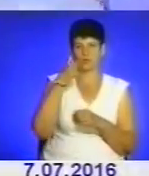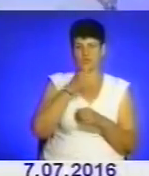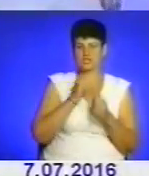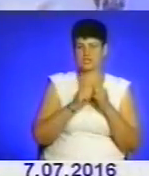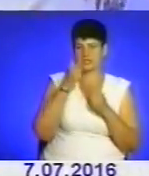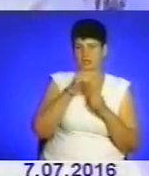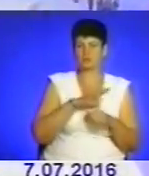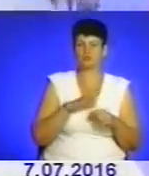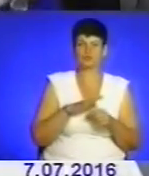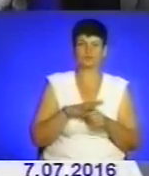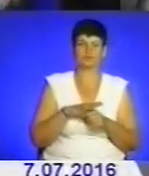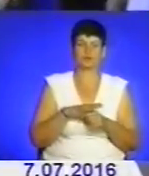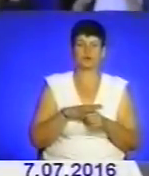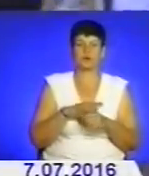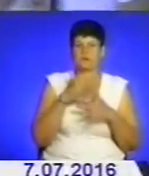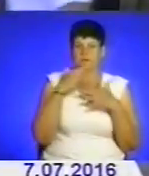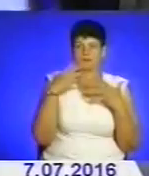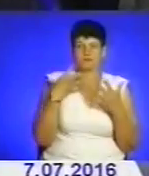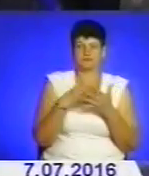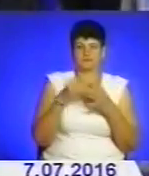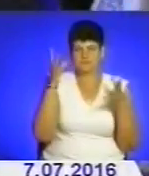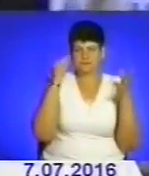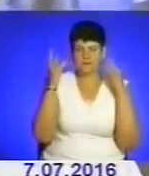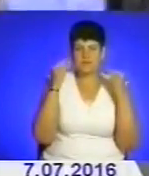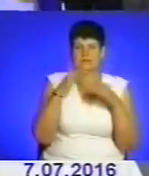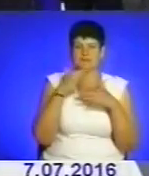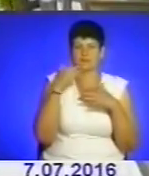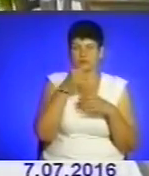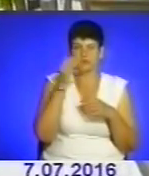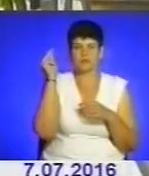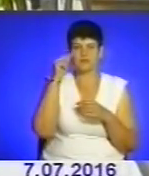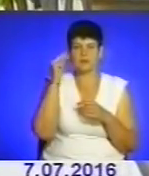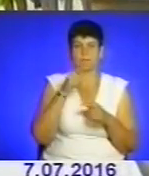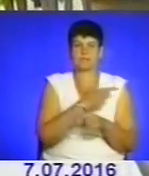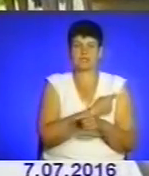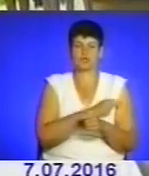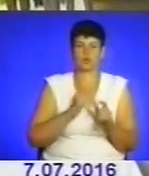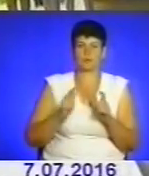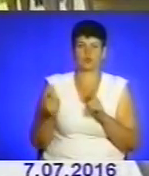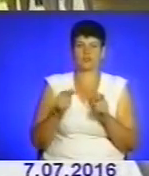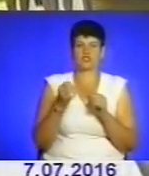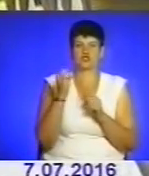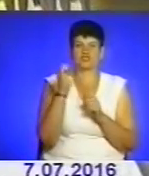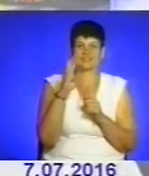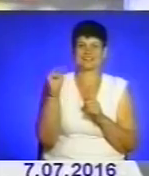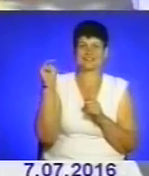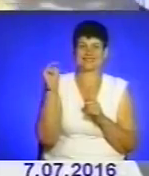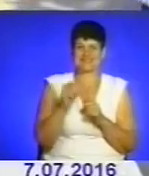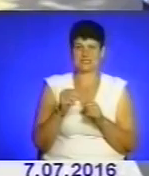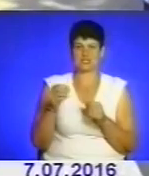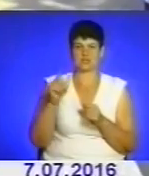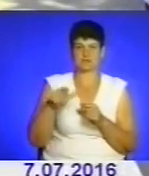своїми враженнями. За 70 років навчання і праці фахівці медколеджу підготували понад 14 тисяч